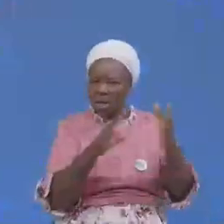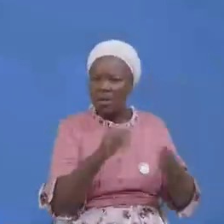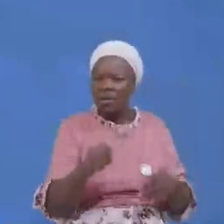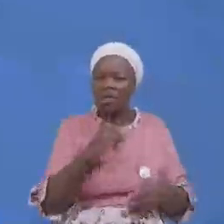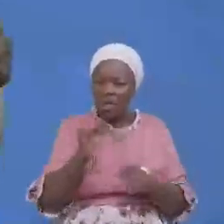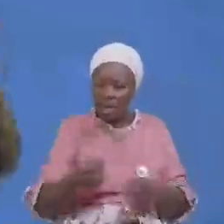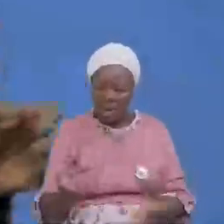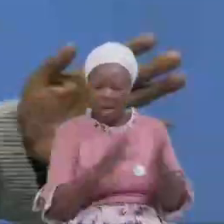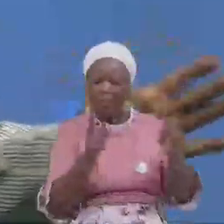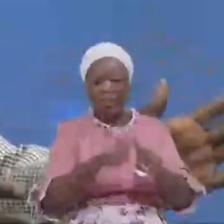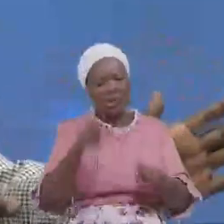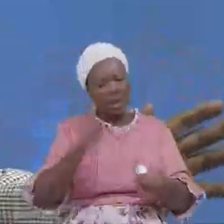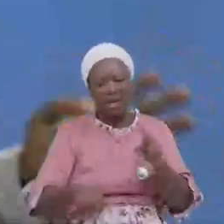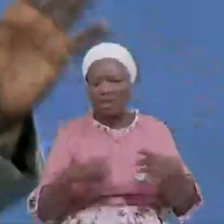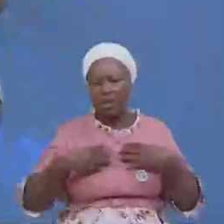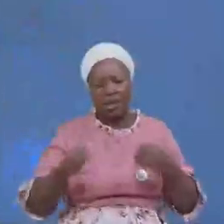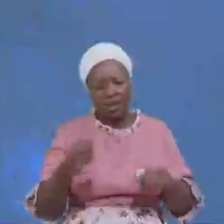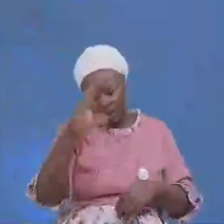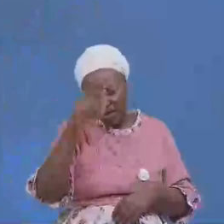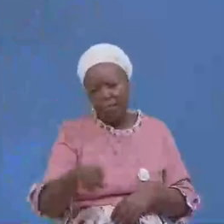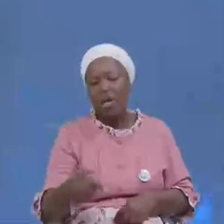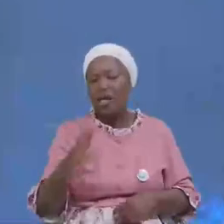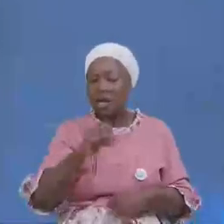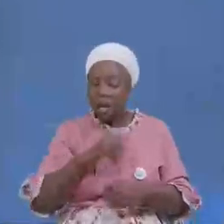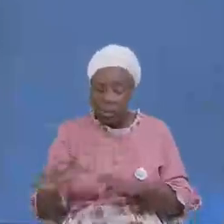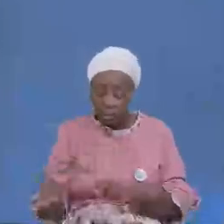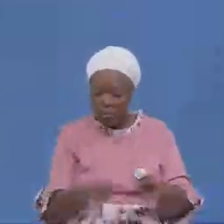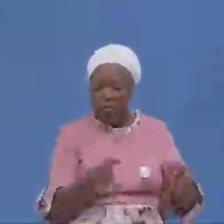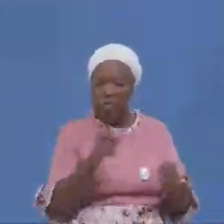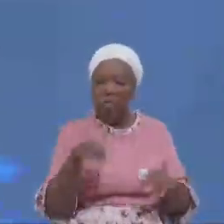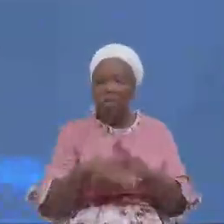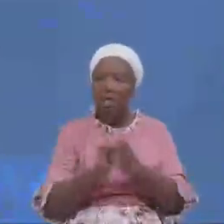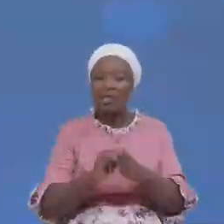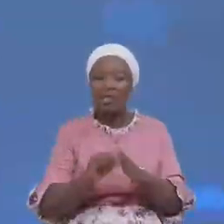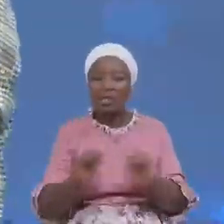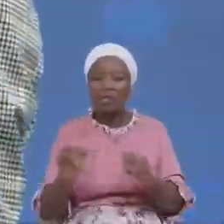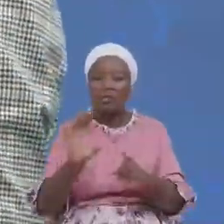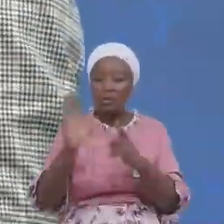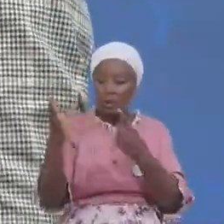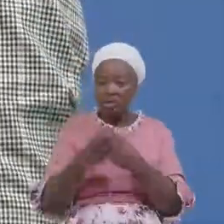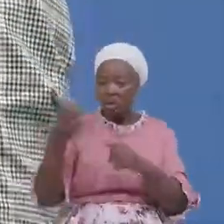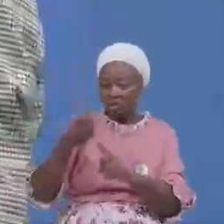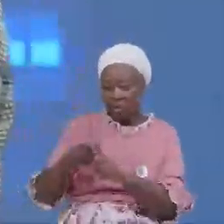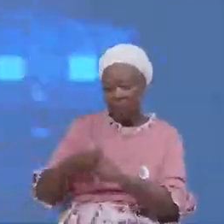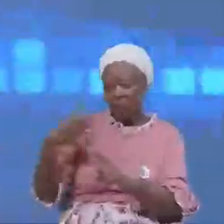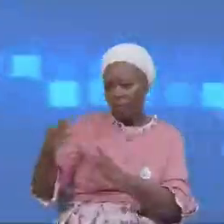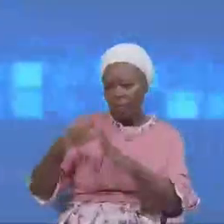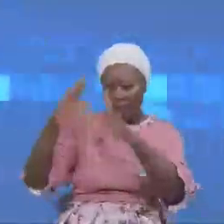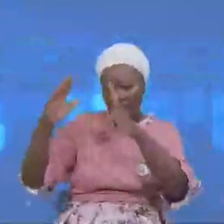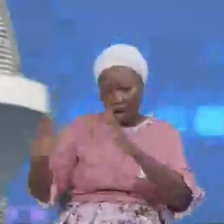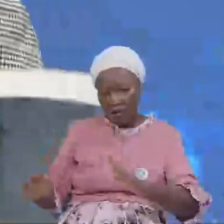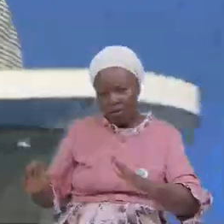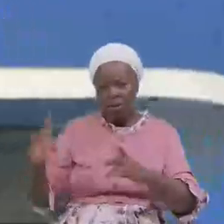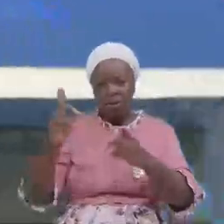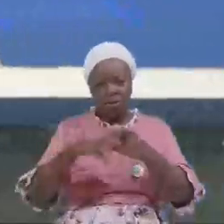guérir. Il pouvait le déplacer dans cette même condition, de la maison,